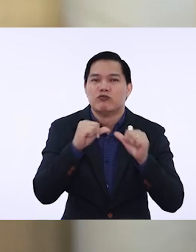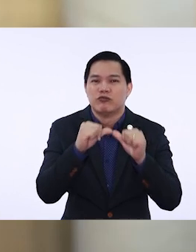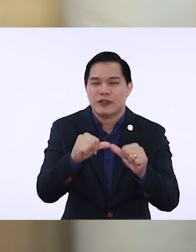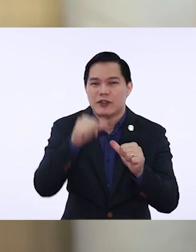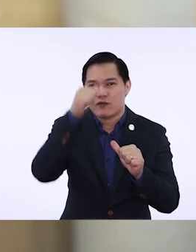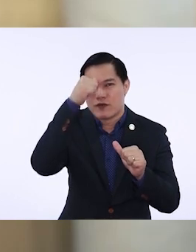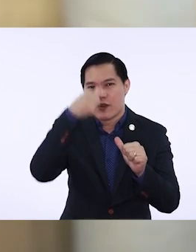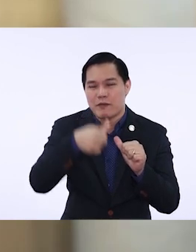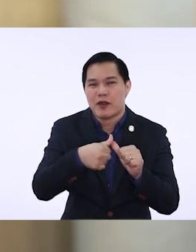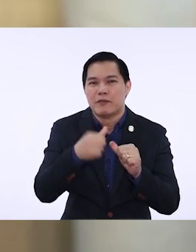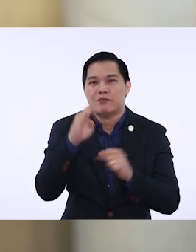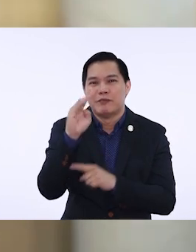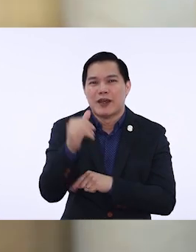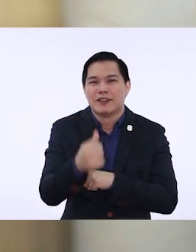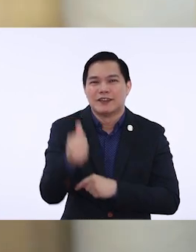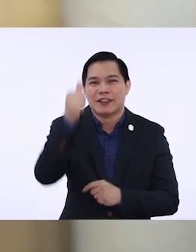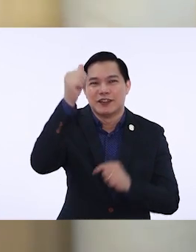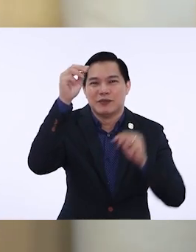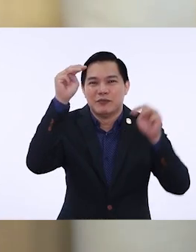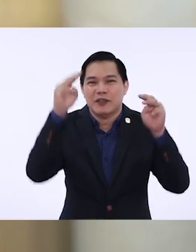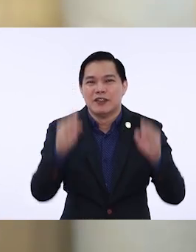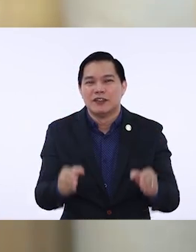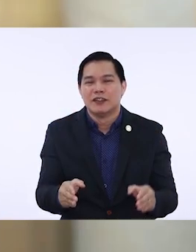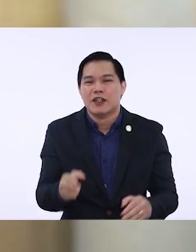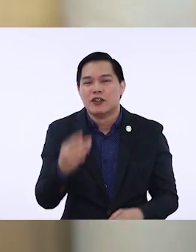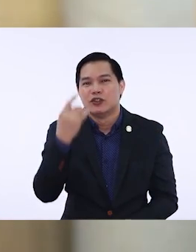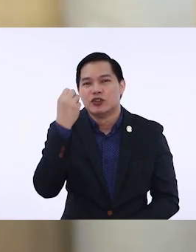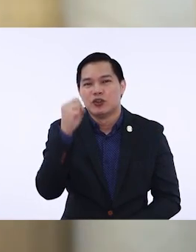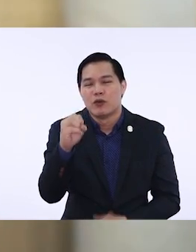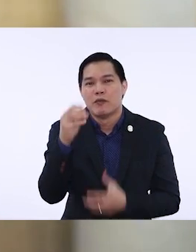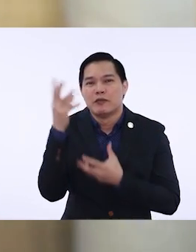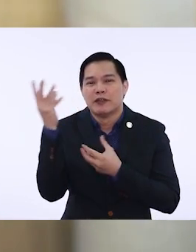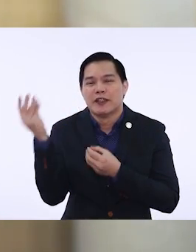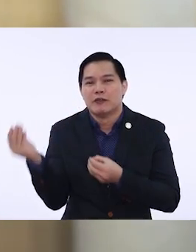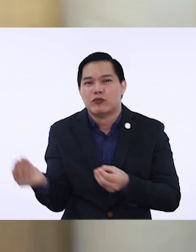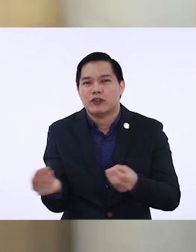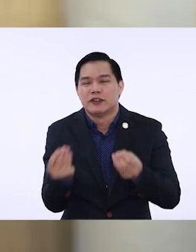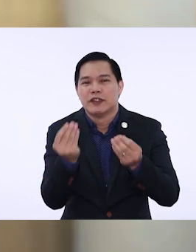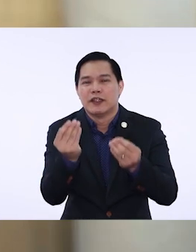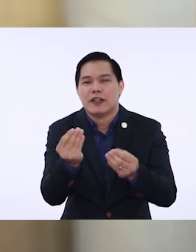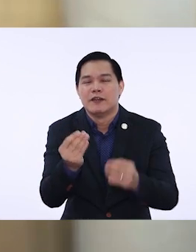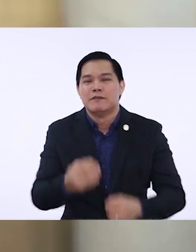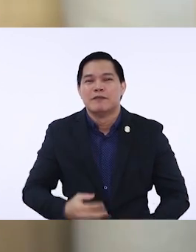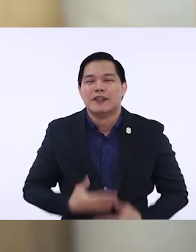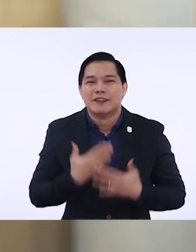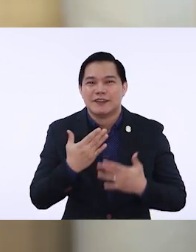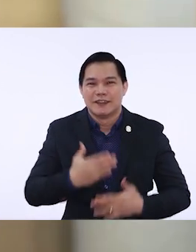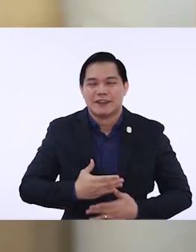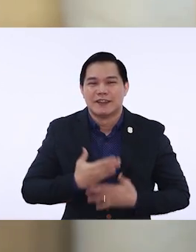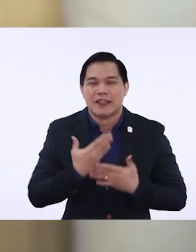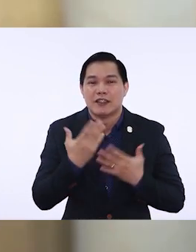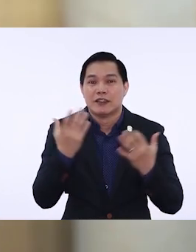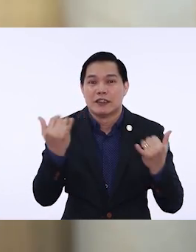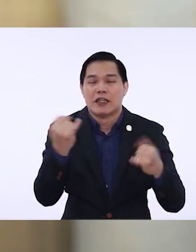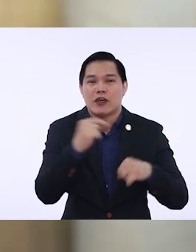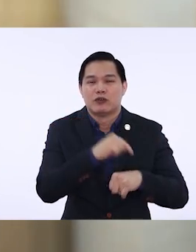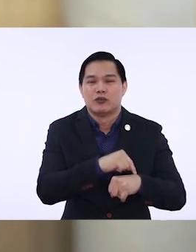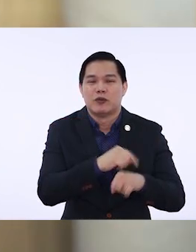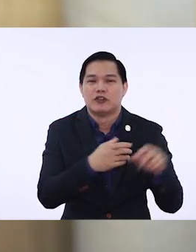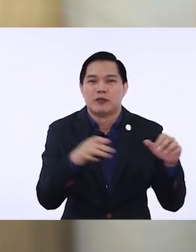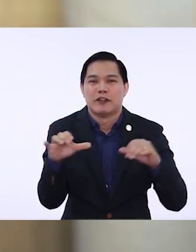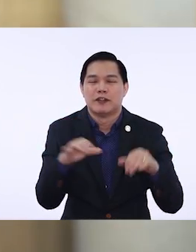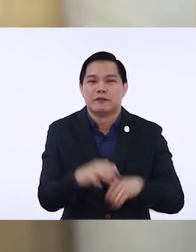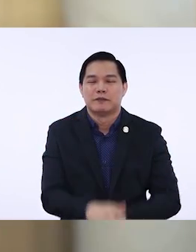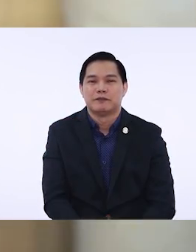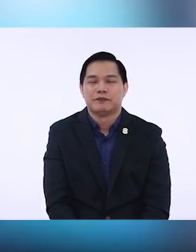sila ng tagapamahalang pangkalahatan para mabigyan po sila ng kasiyahan sa ganitong mga aktibidad.